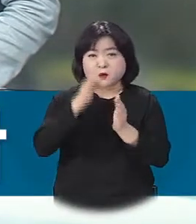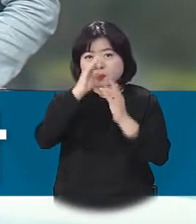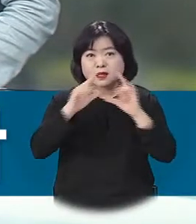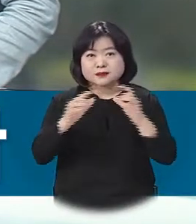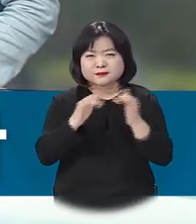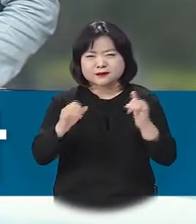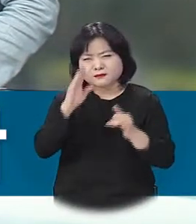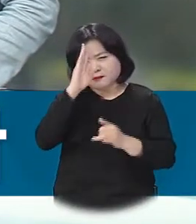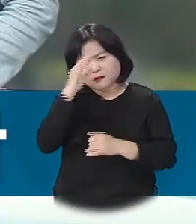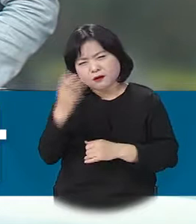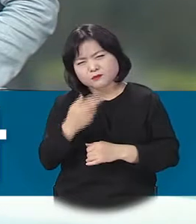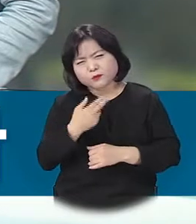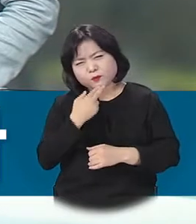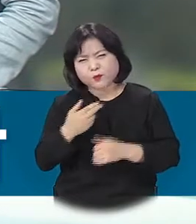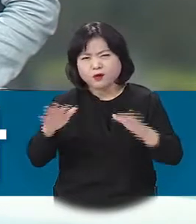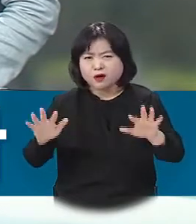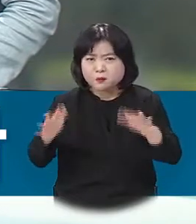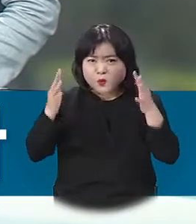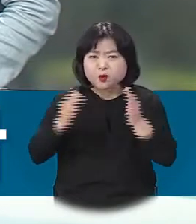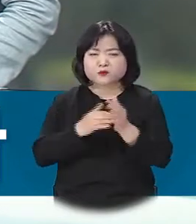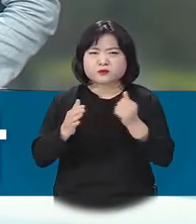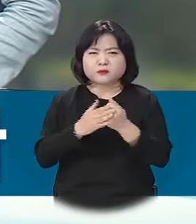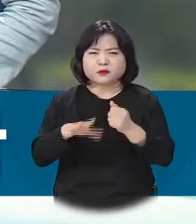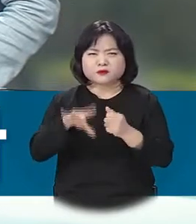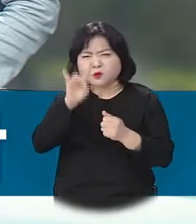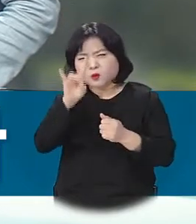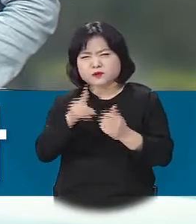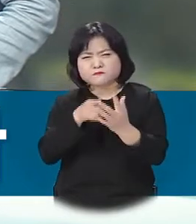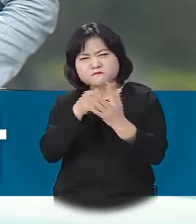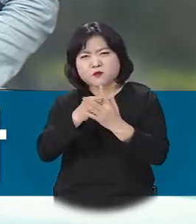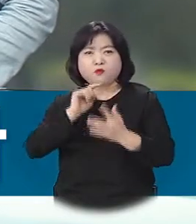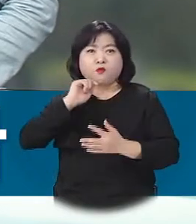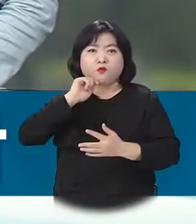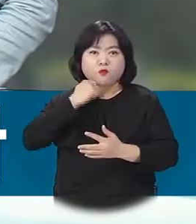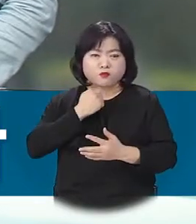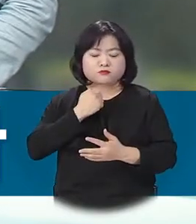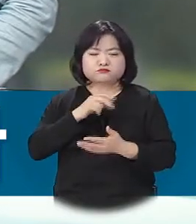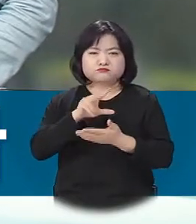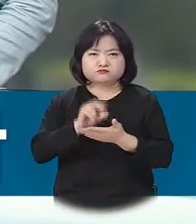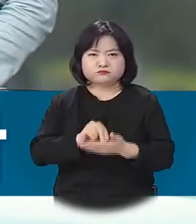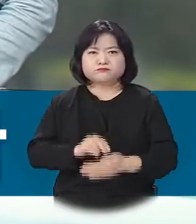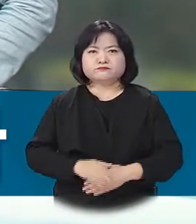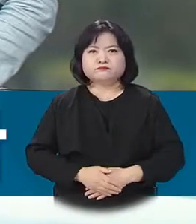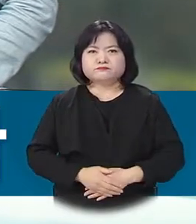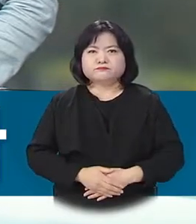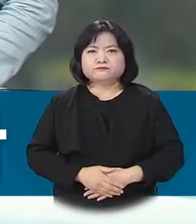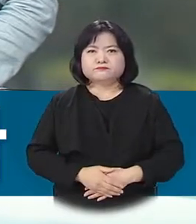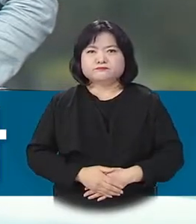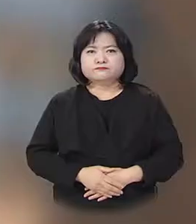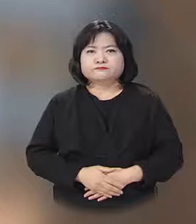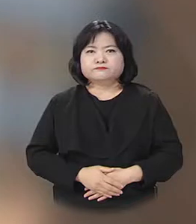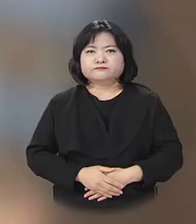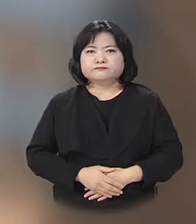가벼운 증상이 많아서 발생 초기에 파악이 제대로 되지 않고 있습니다. 보도에 김낙성 기자입니다.